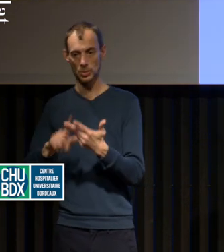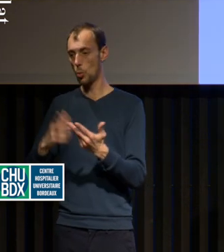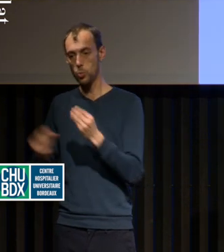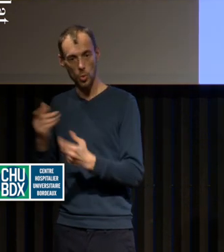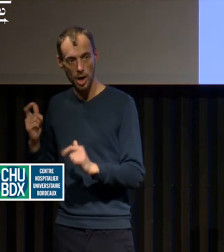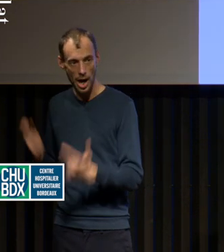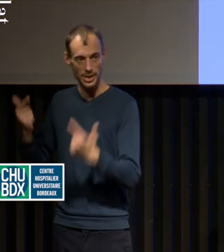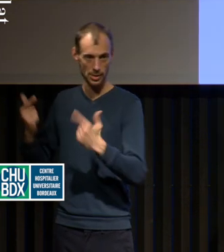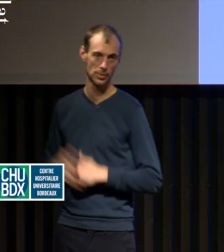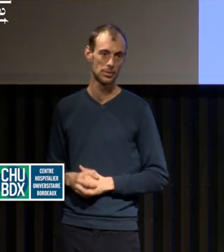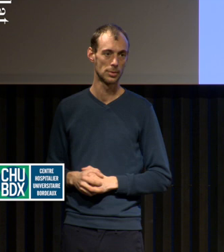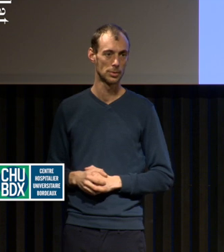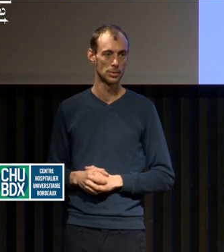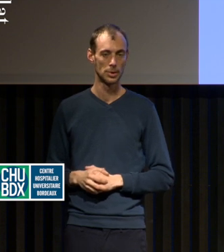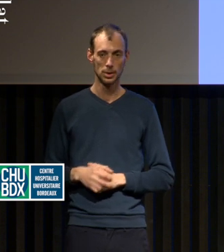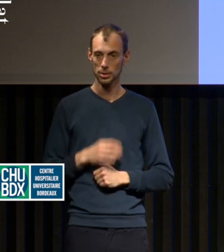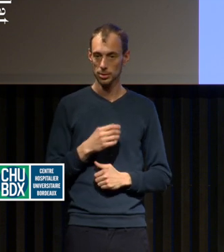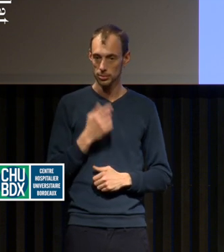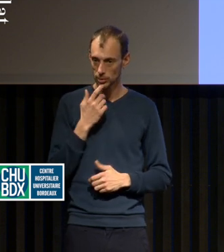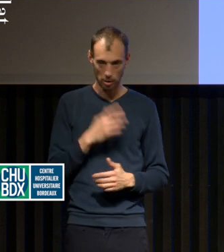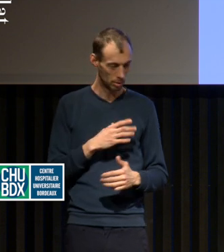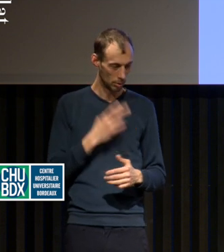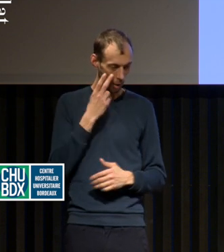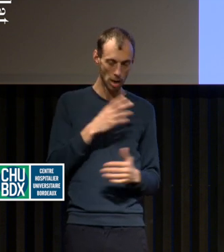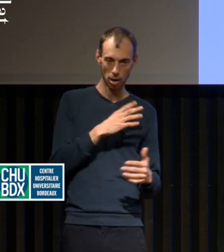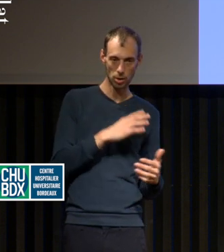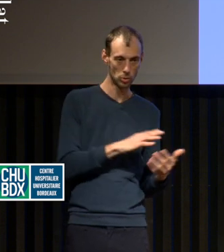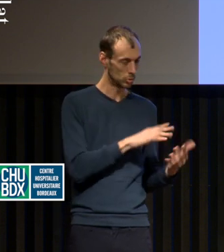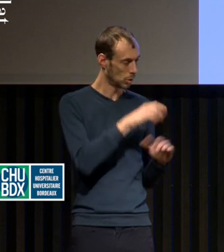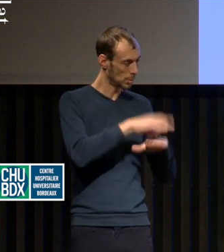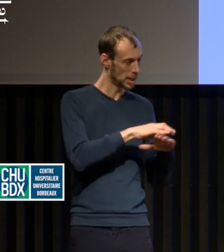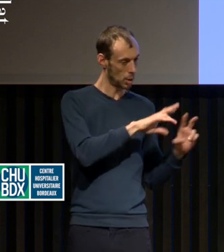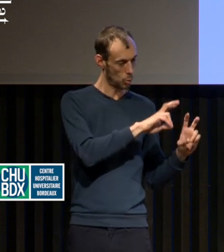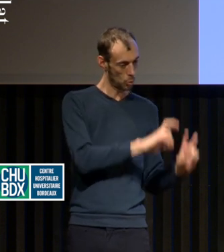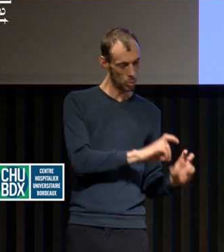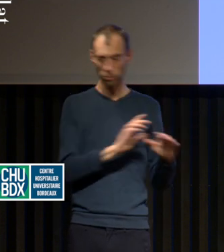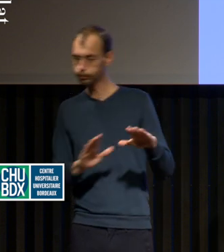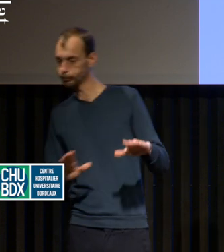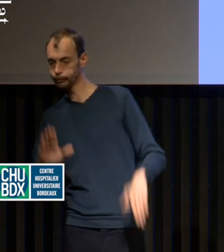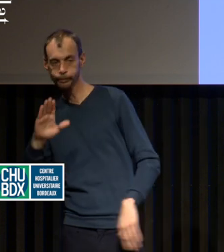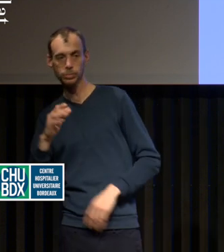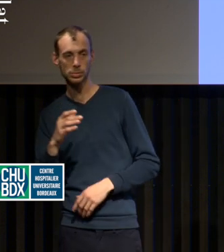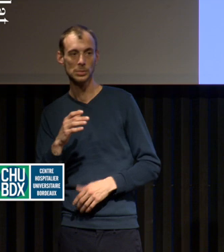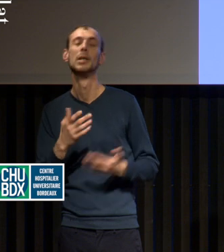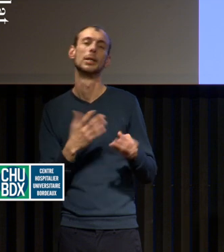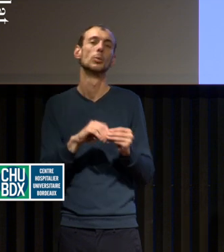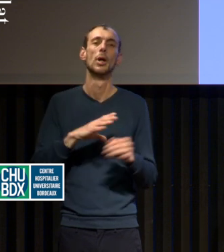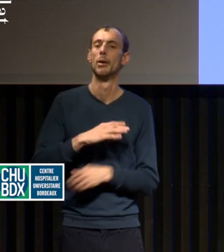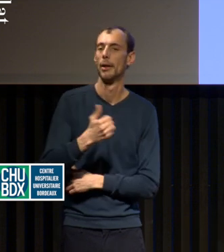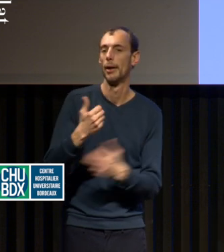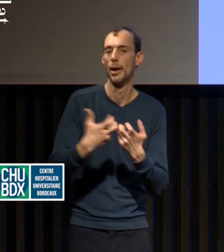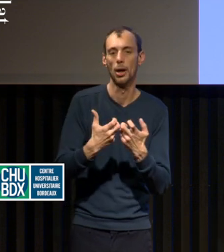dit, il y a vraiment une évolution qui se croise entre ces pathologies-là. Et alors, un exemple que je connais particulièrement bien, c'est la maladie de